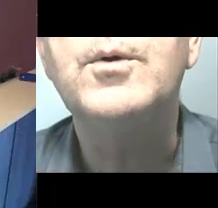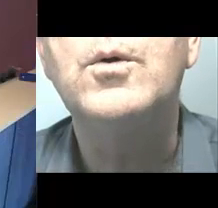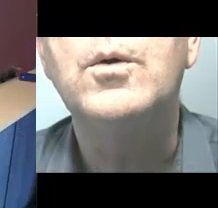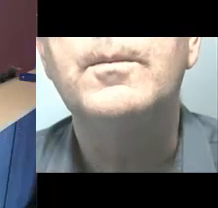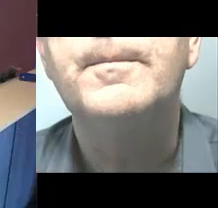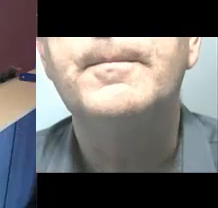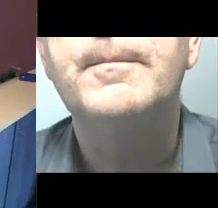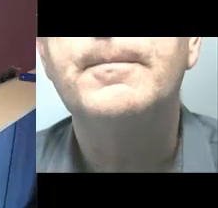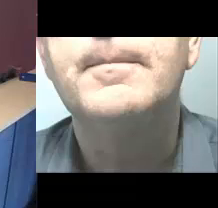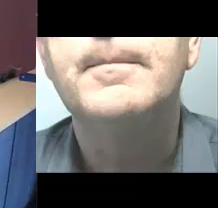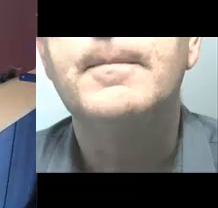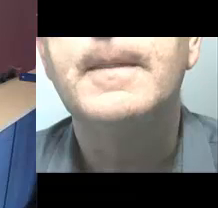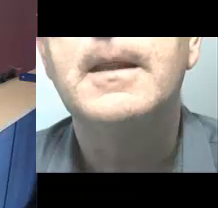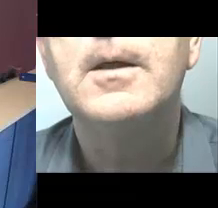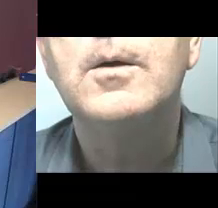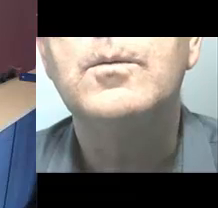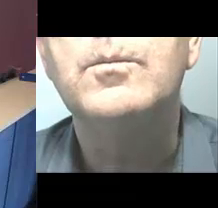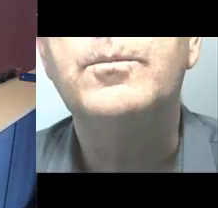Bureau,